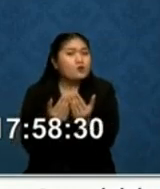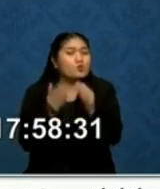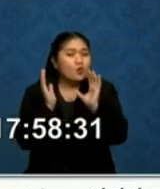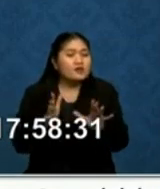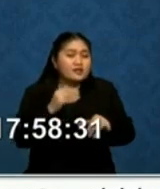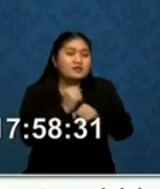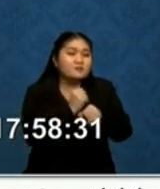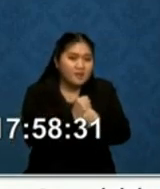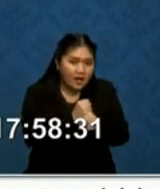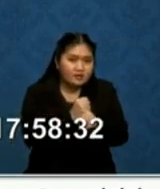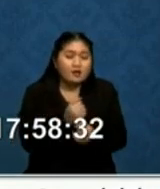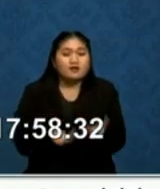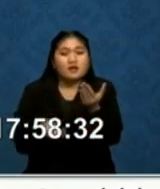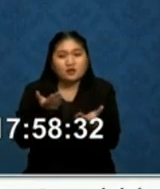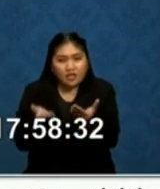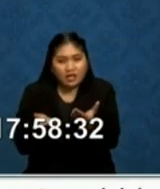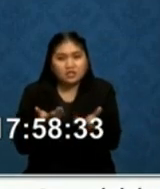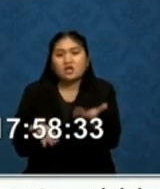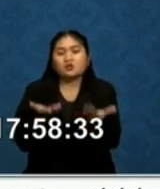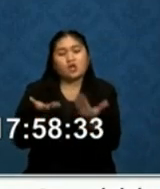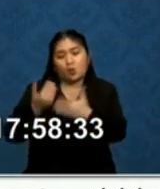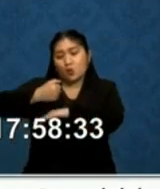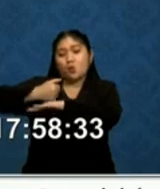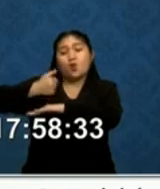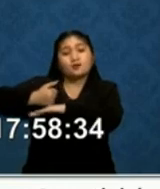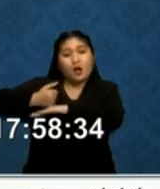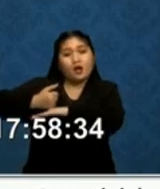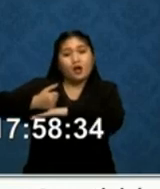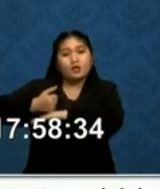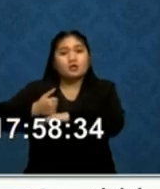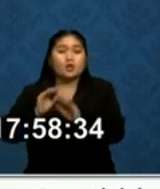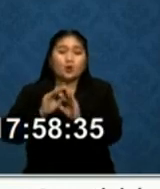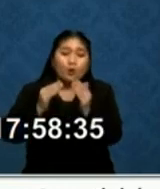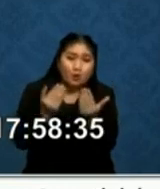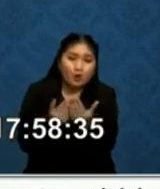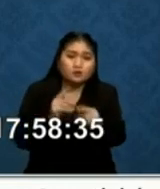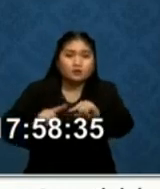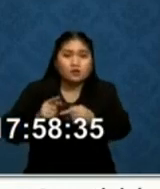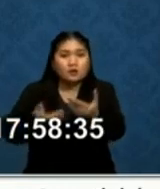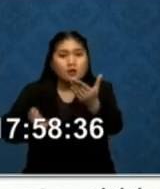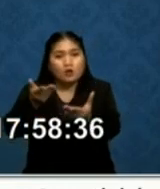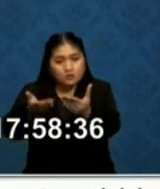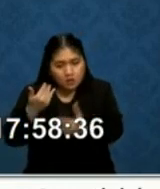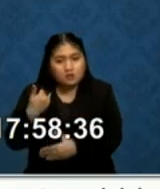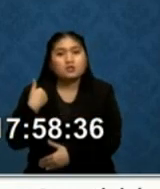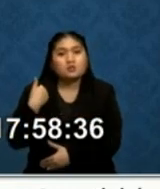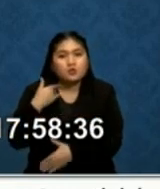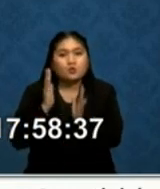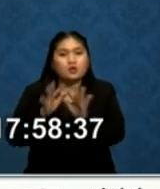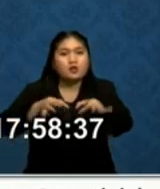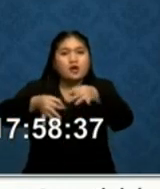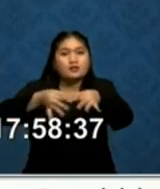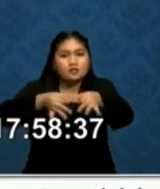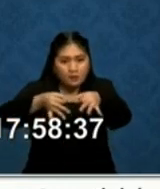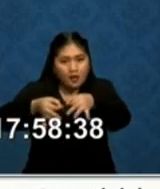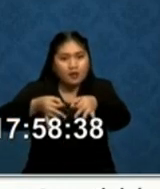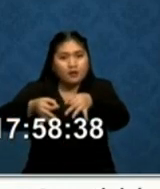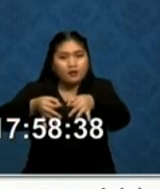านที่ทำงานค่ะท่านหรือว่าหัวหน้านะคะหรือคนในครอบครัวนะคะซึ่งเดี๋ยวจะมีผู้อภิปรายนะคะ